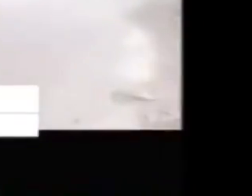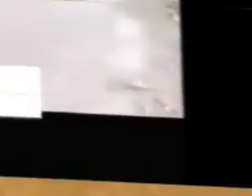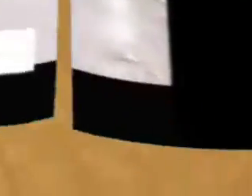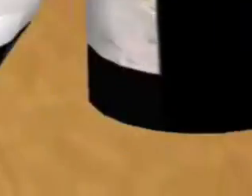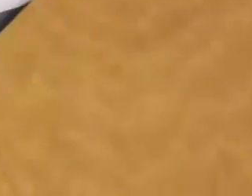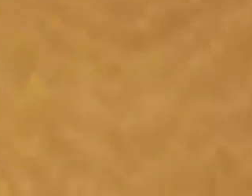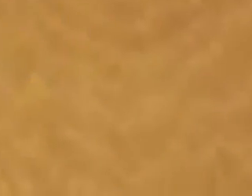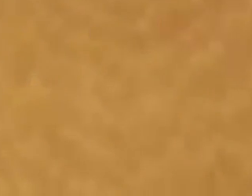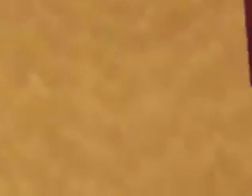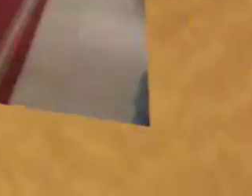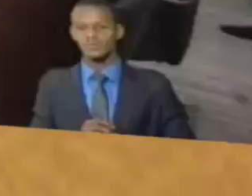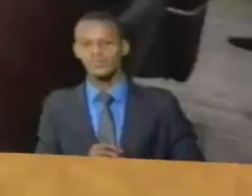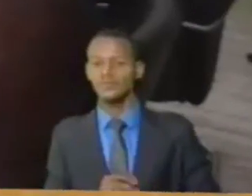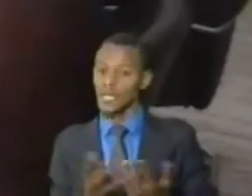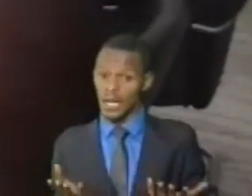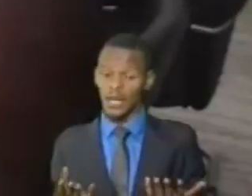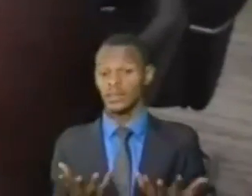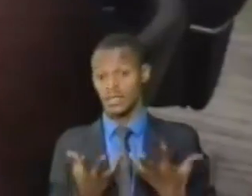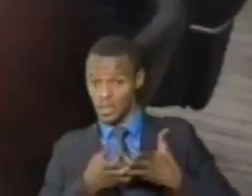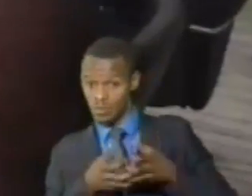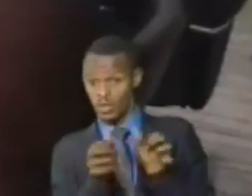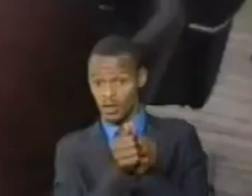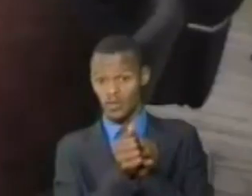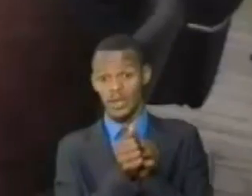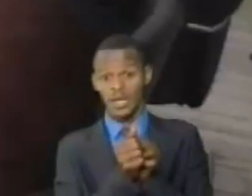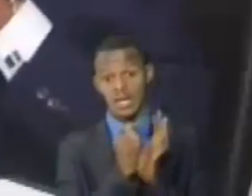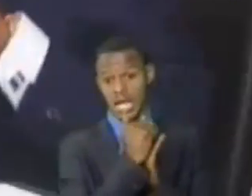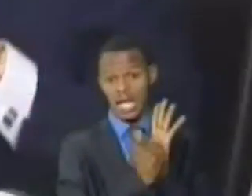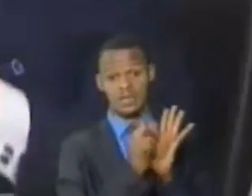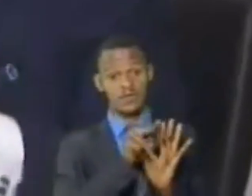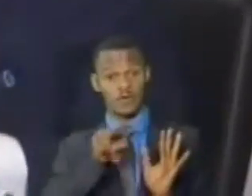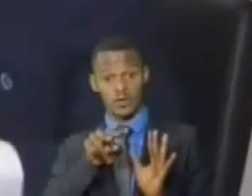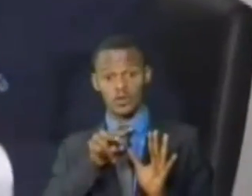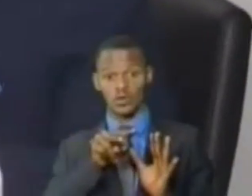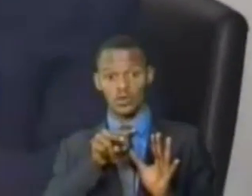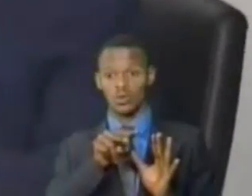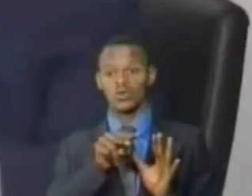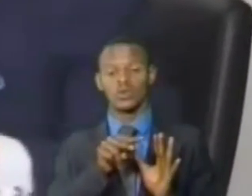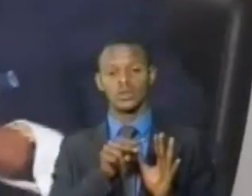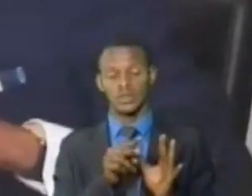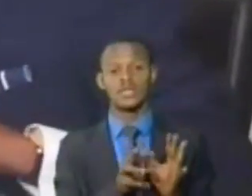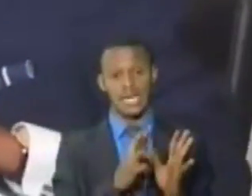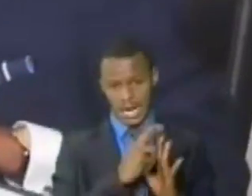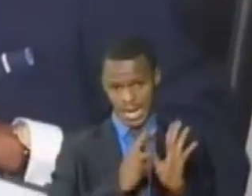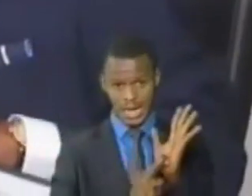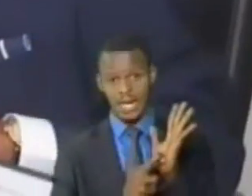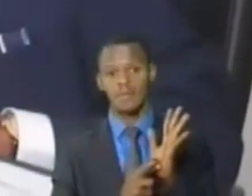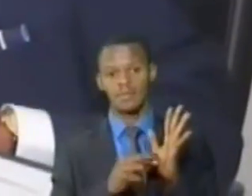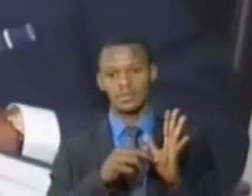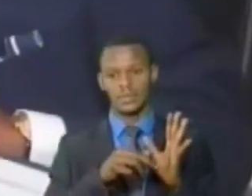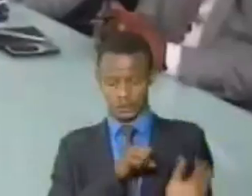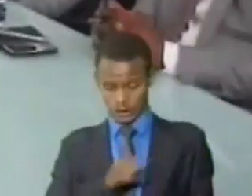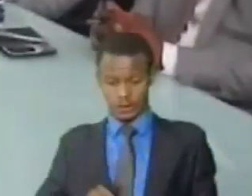Ilunkamba sera connu dans les prochains jours. L'article 22 du règlement intérieur du Sénat que le président du bureau sortant, l'honorable Alexis Thambo Mwamba, a